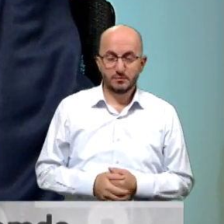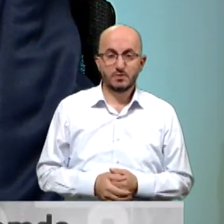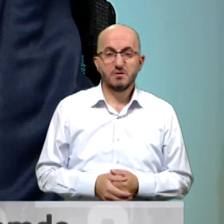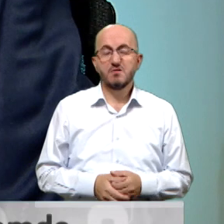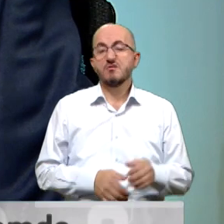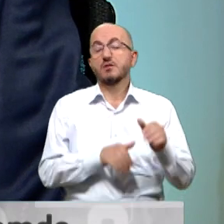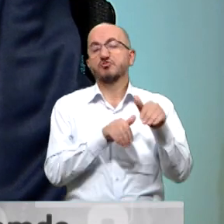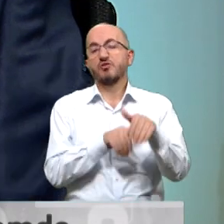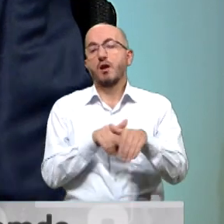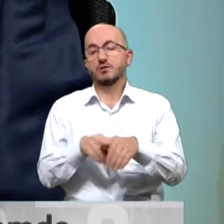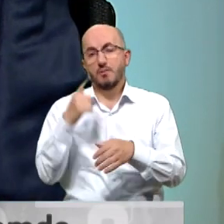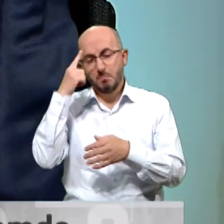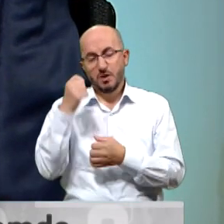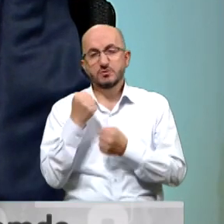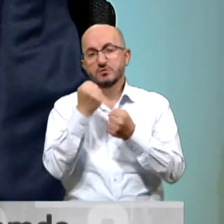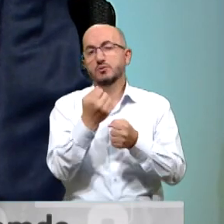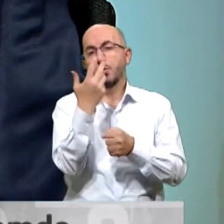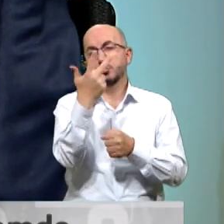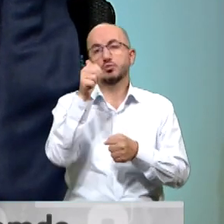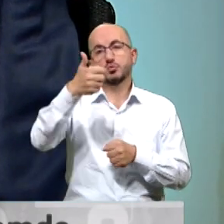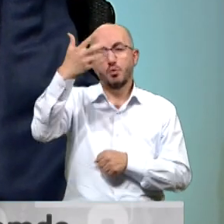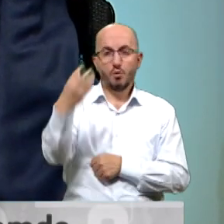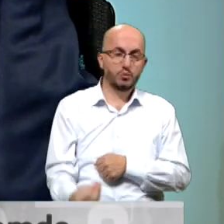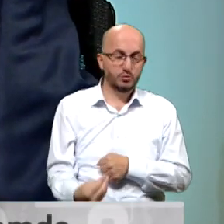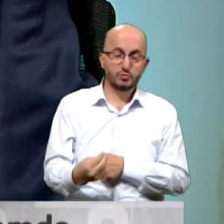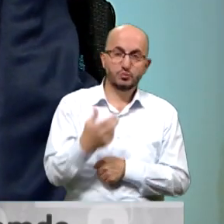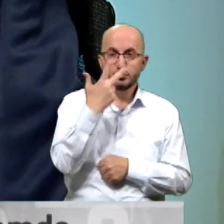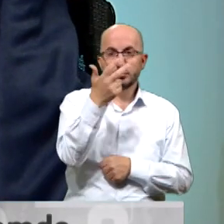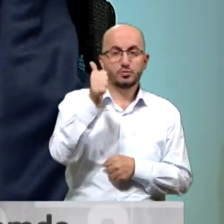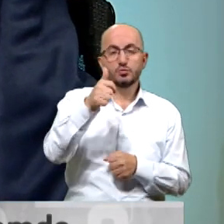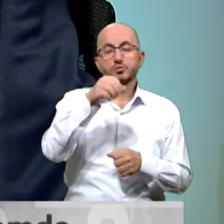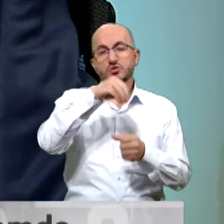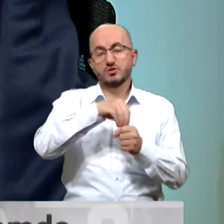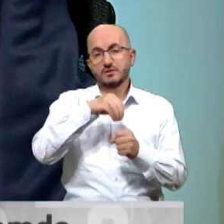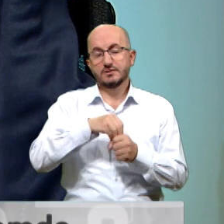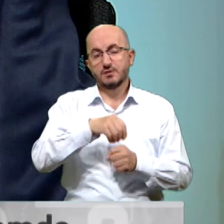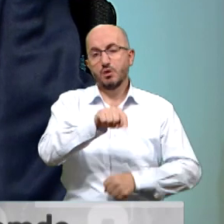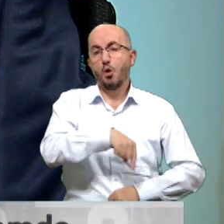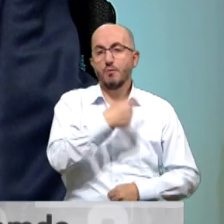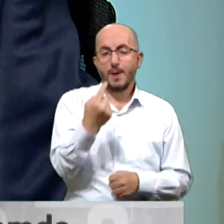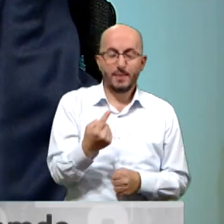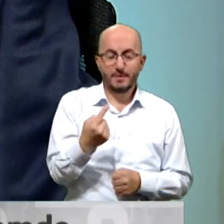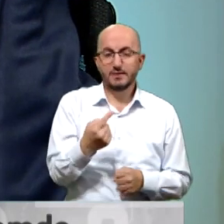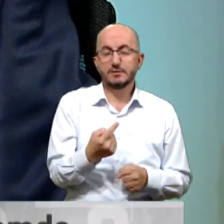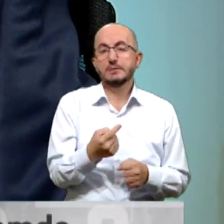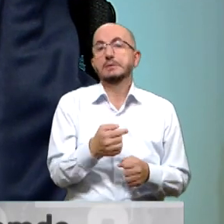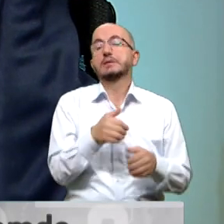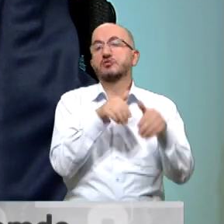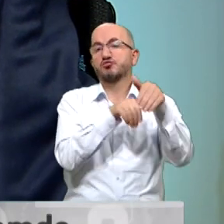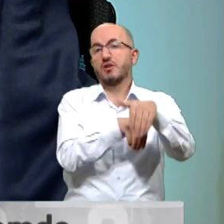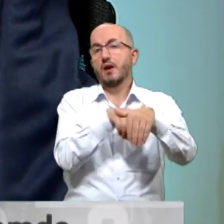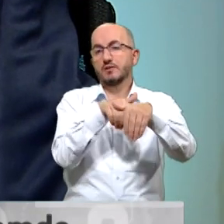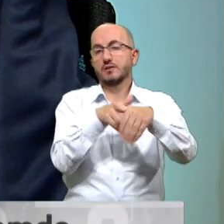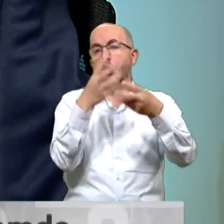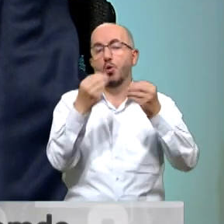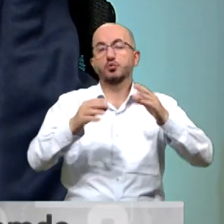Cenazede taziye genelde 3 gündür. Bu 3 gün içerisinde normalde cenazenin